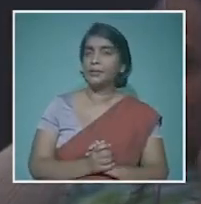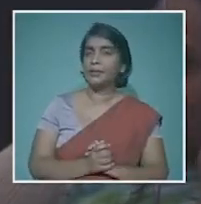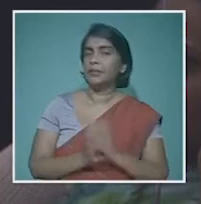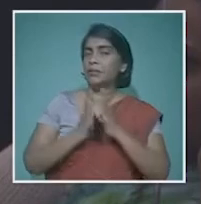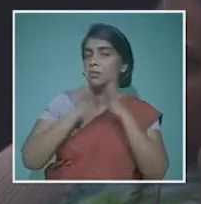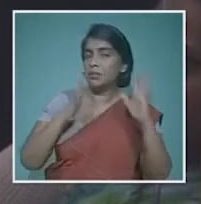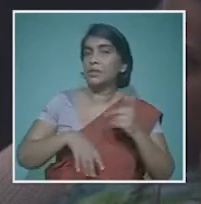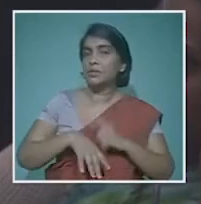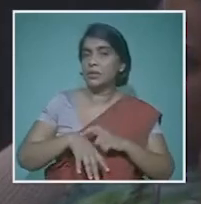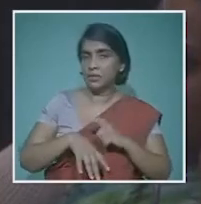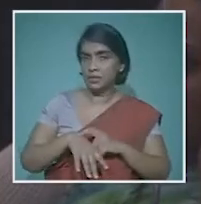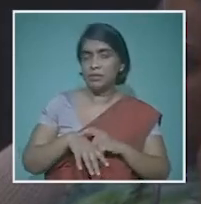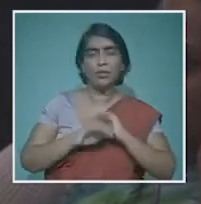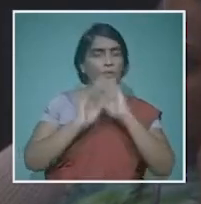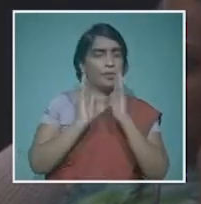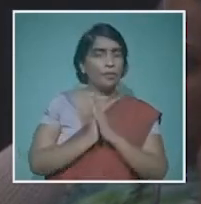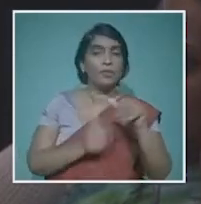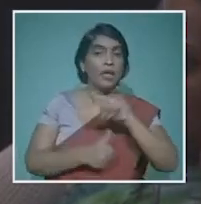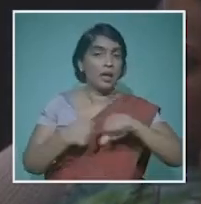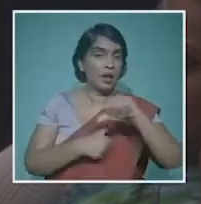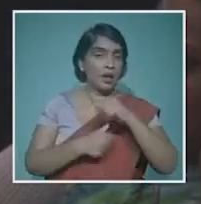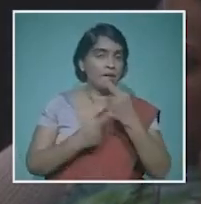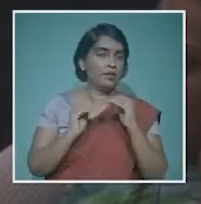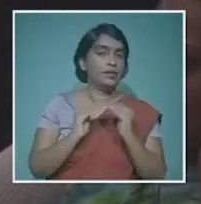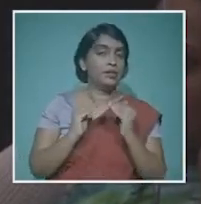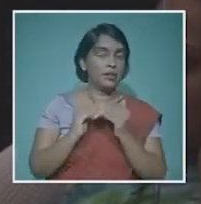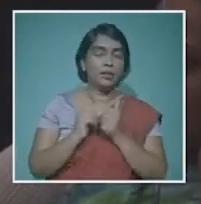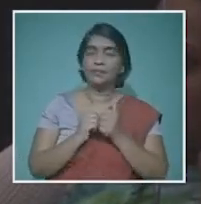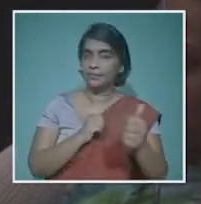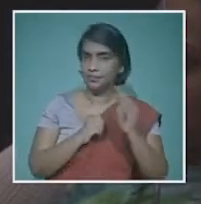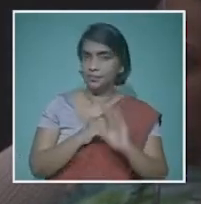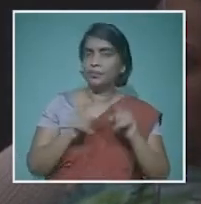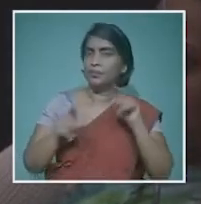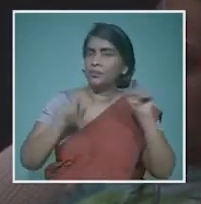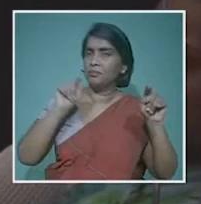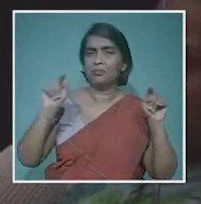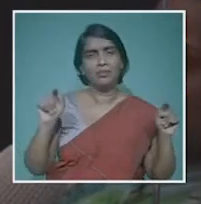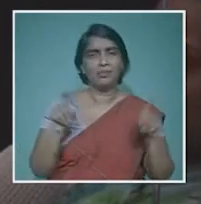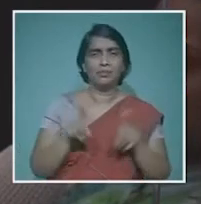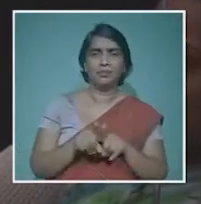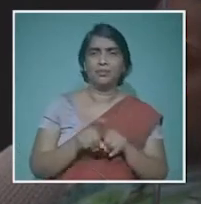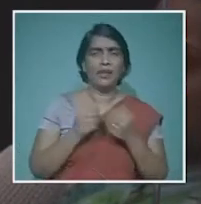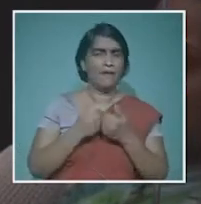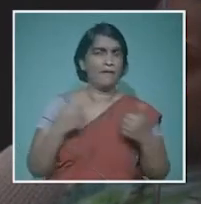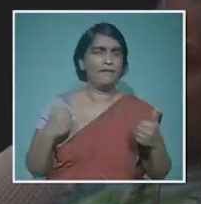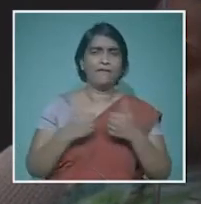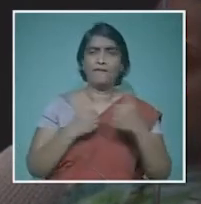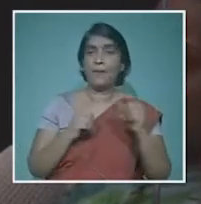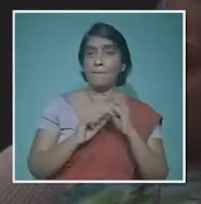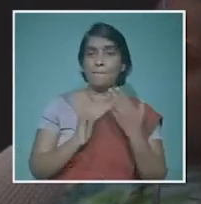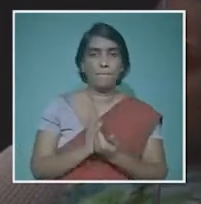ගොඩක් වෙලාවට සියලු ආයතන එකට සමානව ක්‍රියා කරන්න තිබෙනවා කාටවත් වෙන වෙන ප්‍රතිපත්ති තියෙන්න